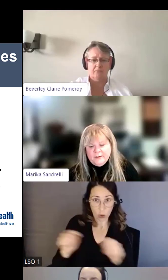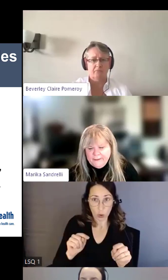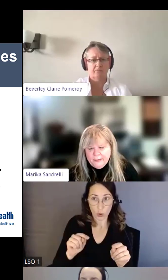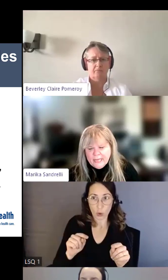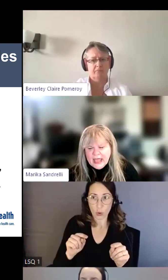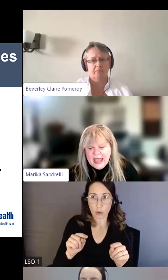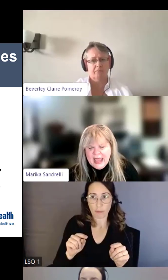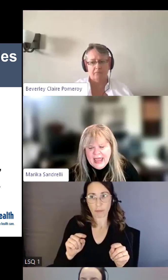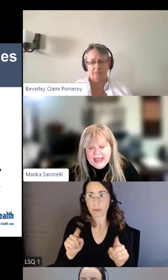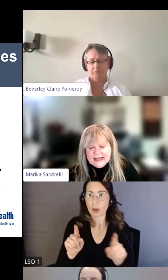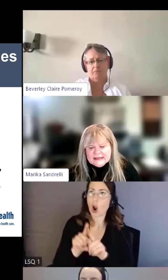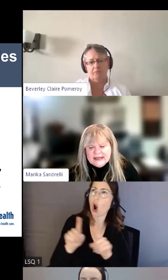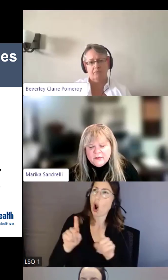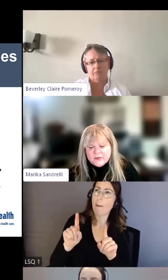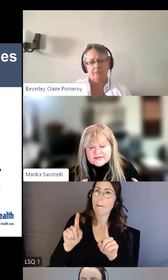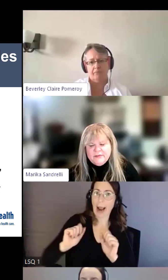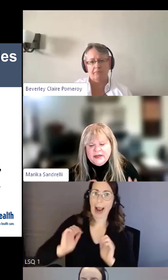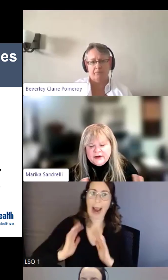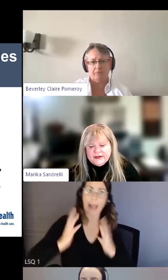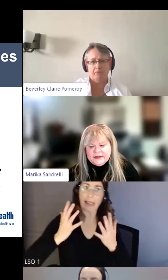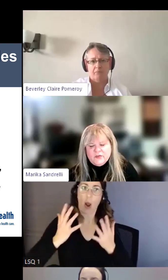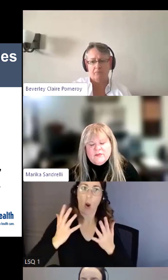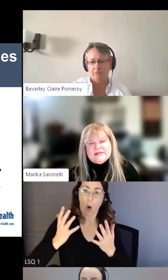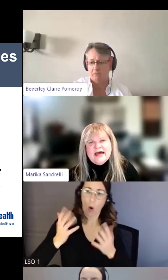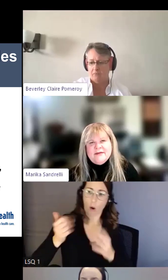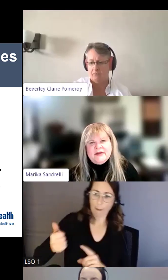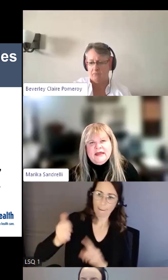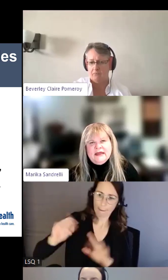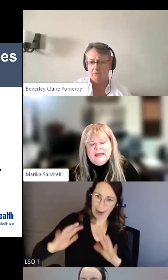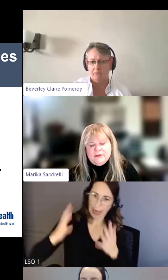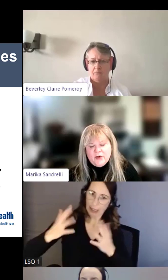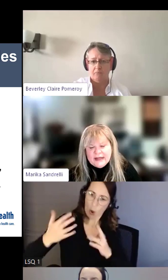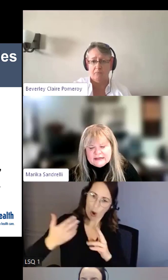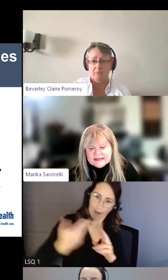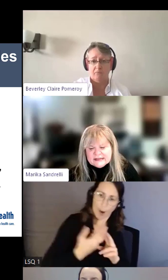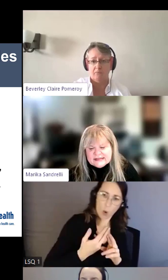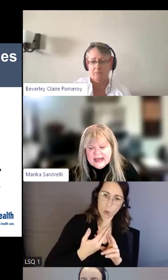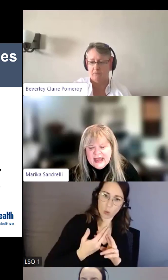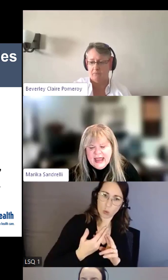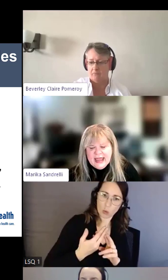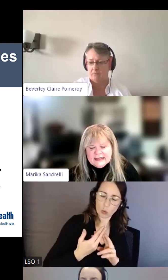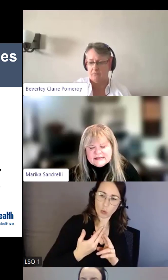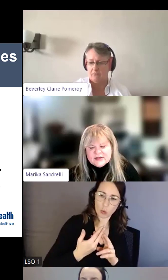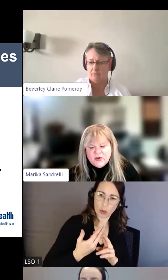et cela se rapprochait de ce qui se passait au niveau de la pratique. Et donc,